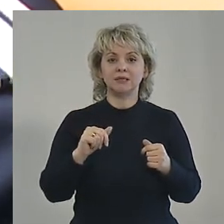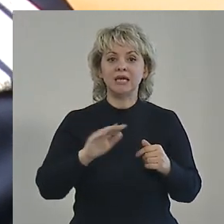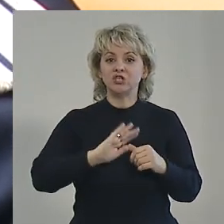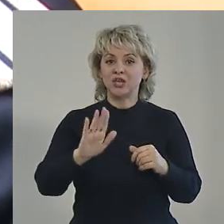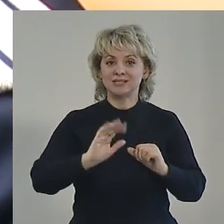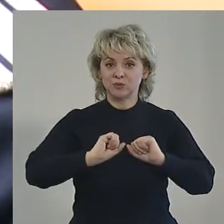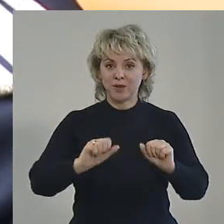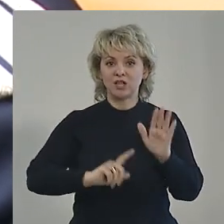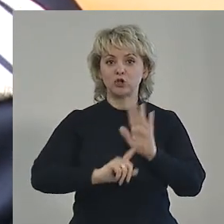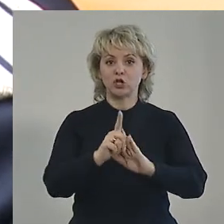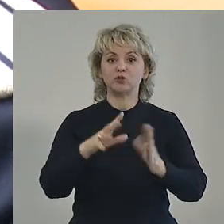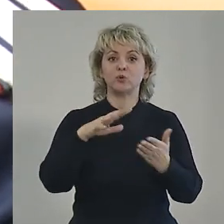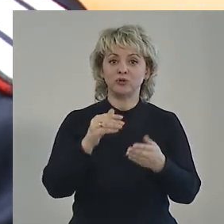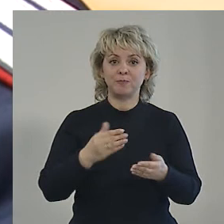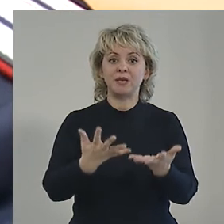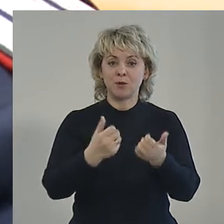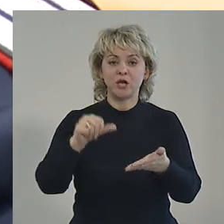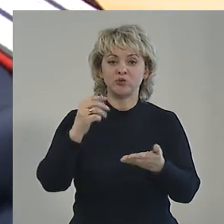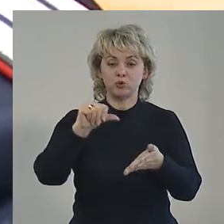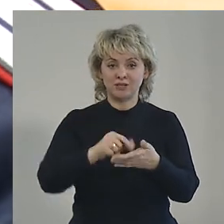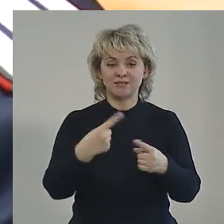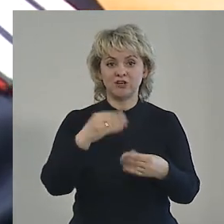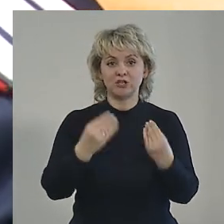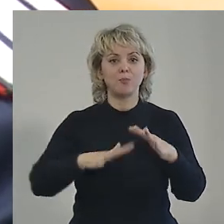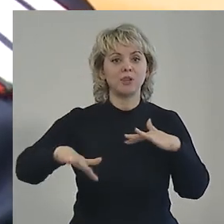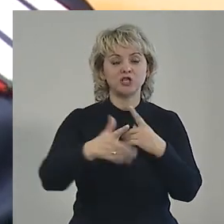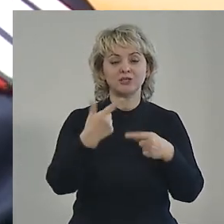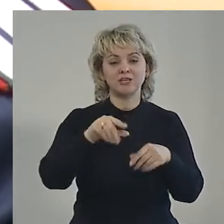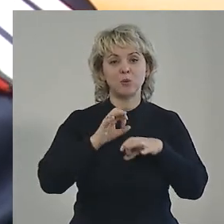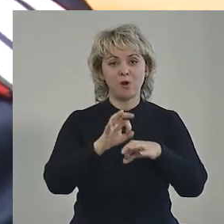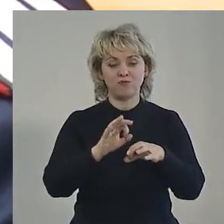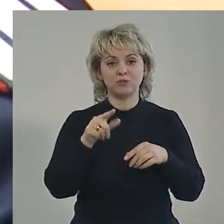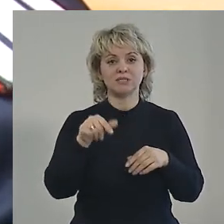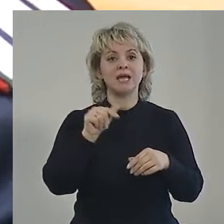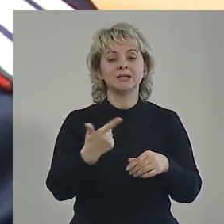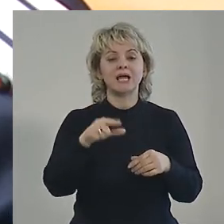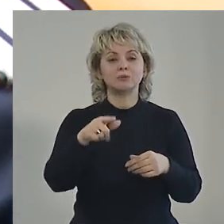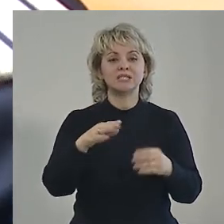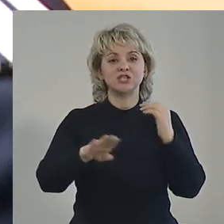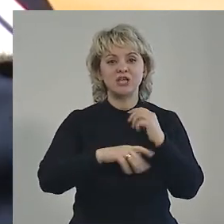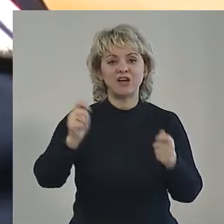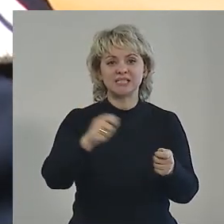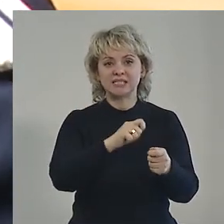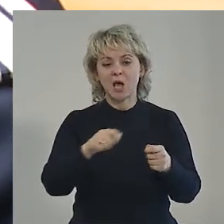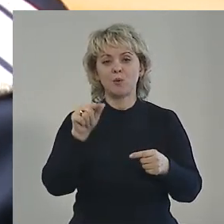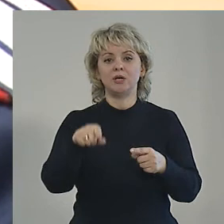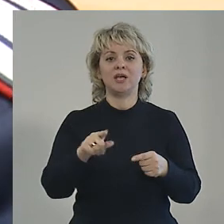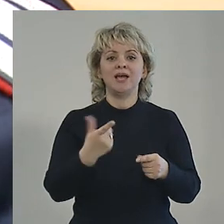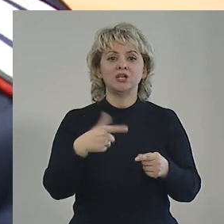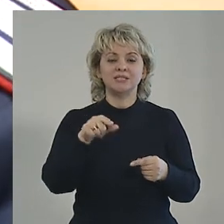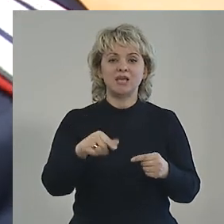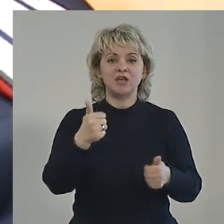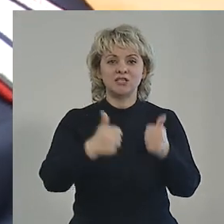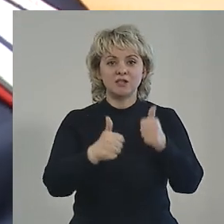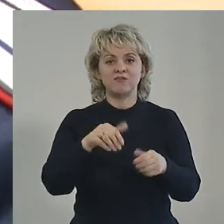несмелые начинают принимать в воде. И вот площадки, где проводятся, там, где они деревянные сабли рубят, они где-то